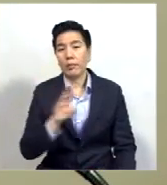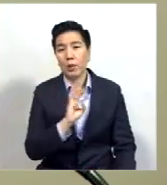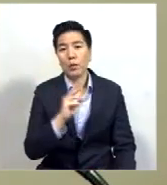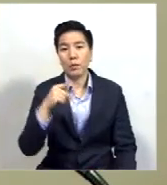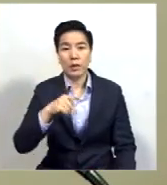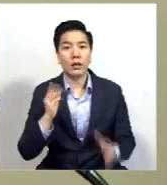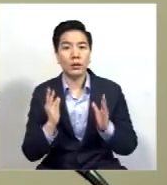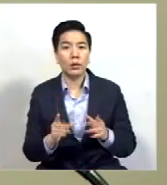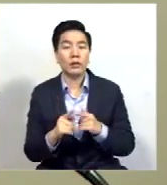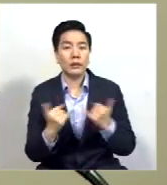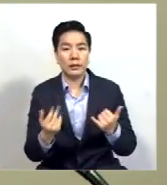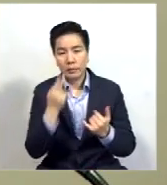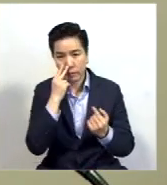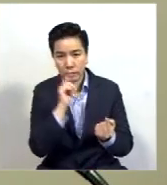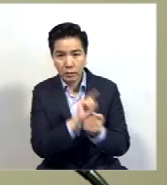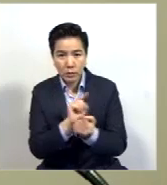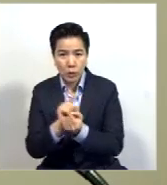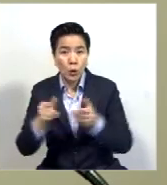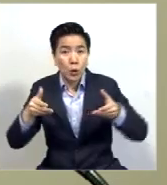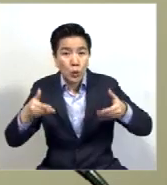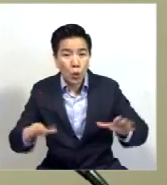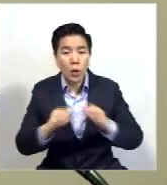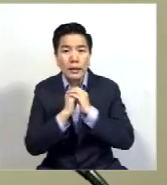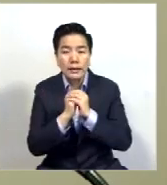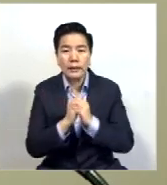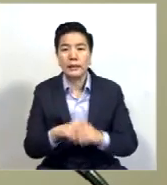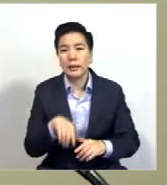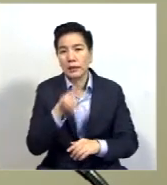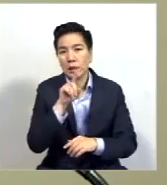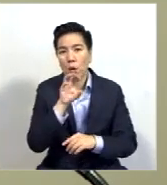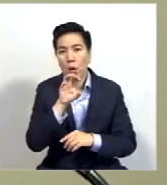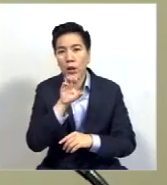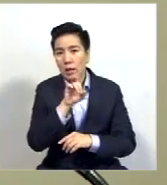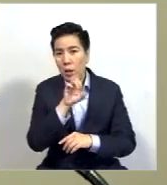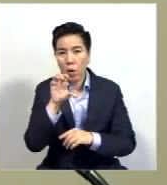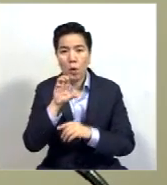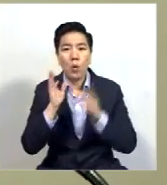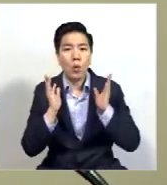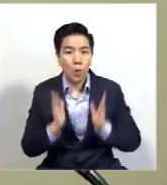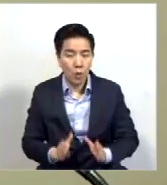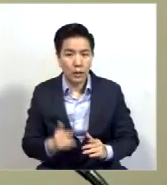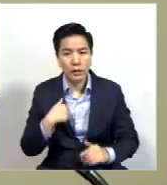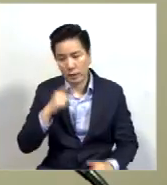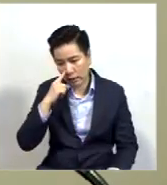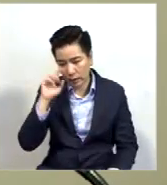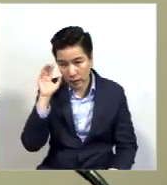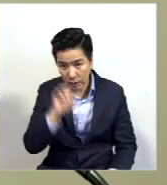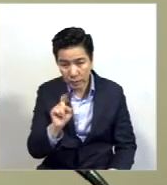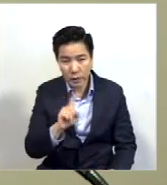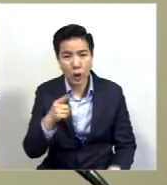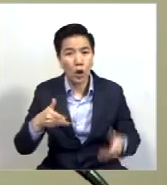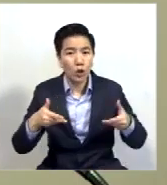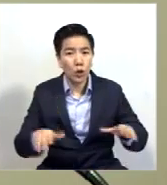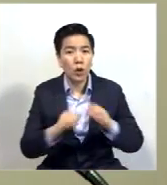ารายเนี่ยนะครับพบนอกจีนเนี่ยเกือบ100รายแล้วก็เป็นที่น่าสังเกตว่าพบน